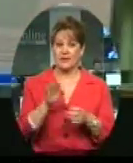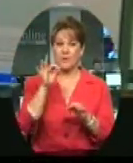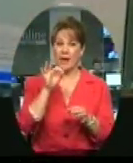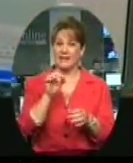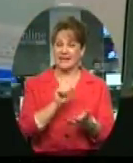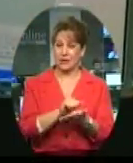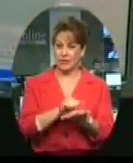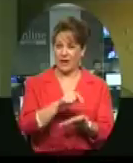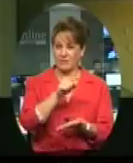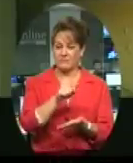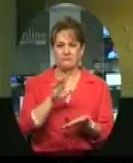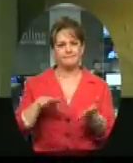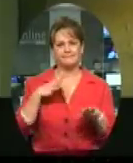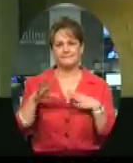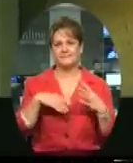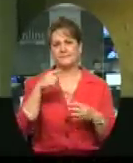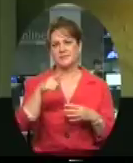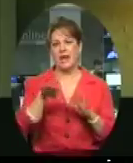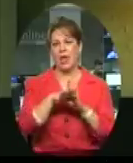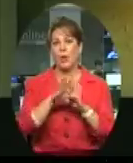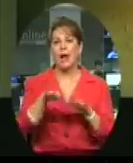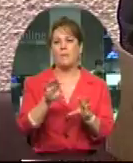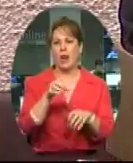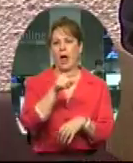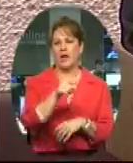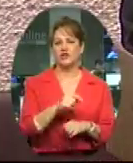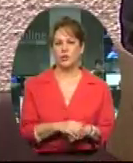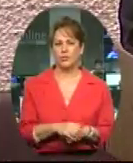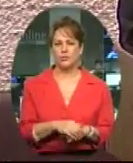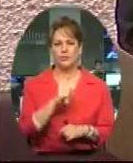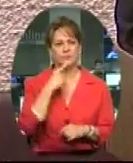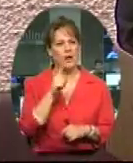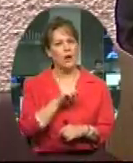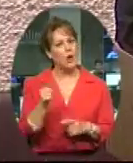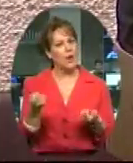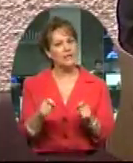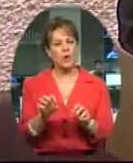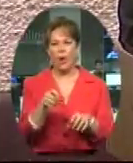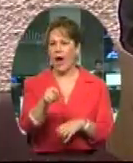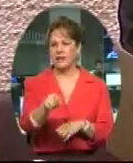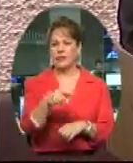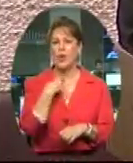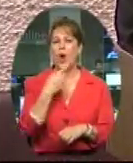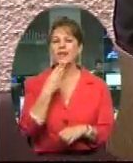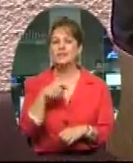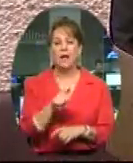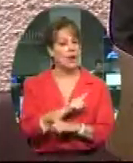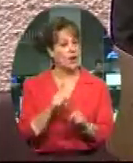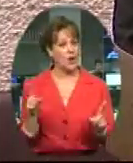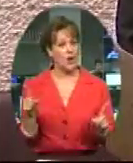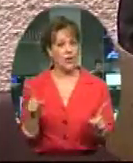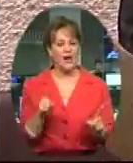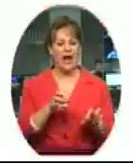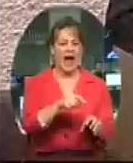על החלת החוק גם על הרדיו. אל תסגרו את כל ישראל. זו טעות. אין דין הרדיו כדין